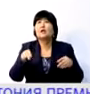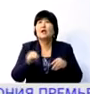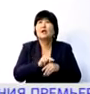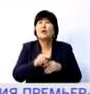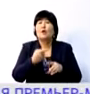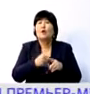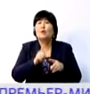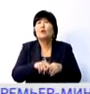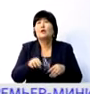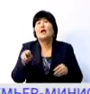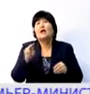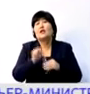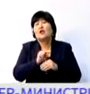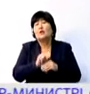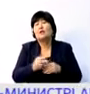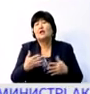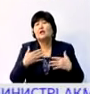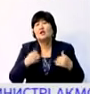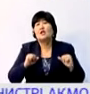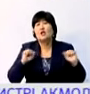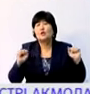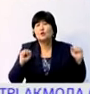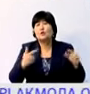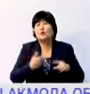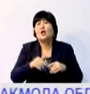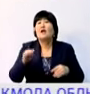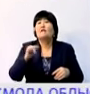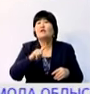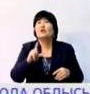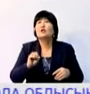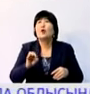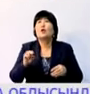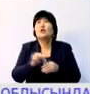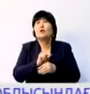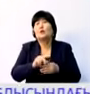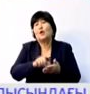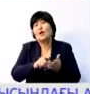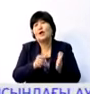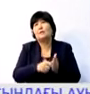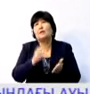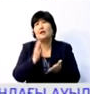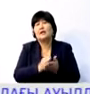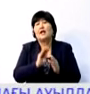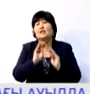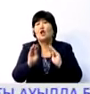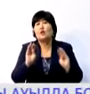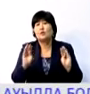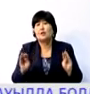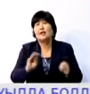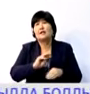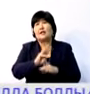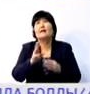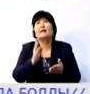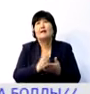Оның ішінде емдік дене шынықтыру, уату және физио емдеу кабинетімен жабдықталған қамтамасыз